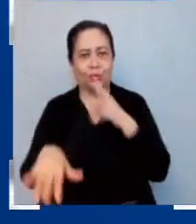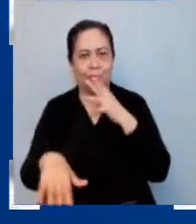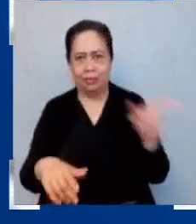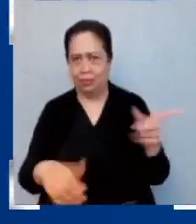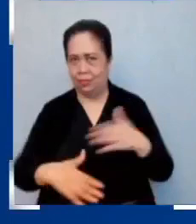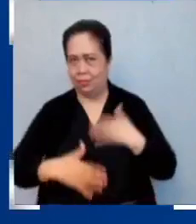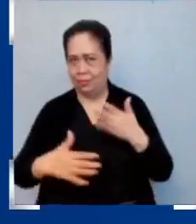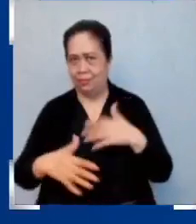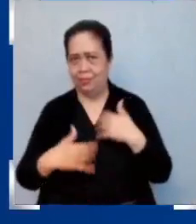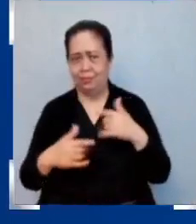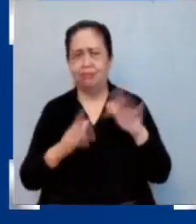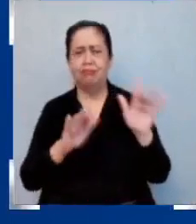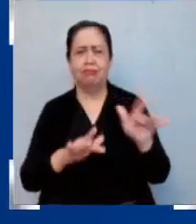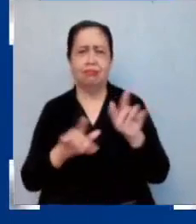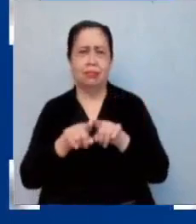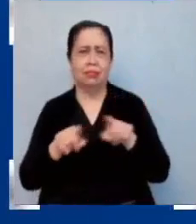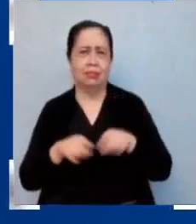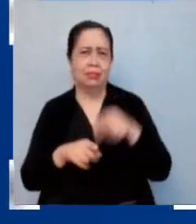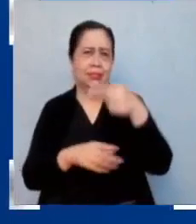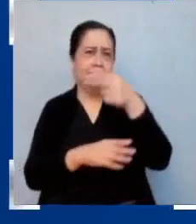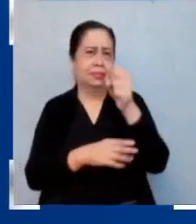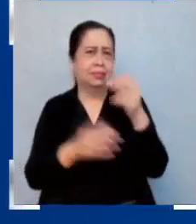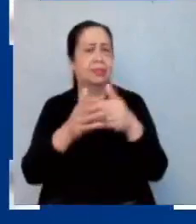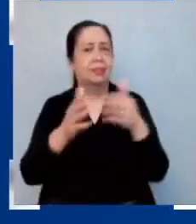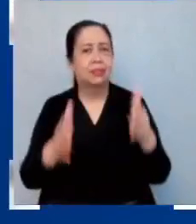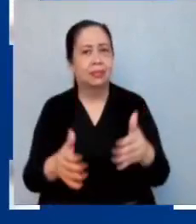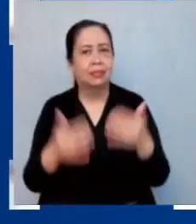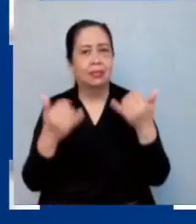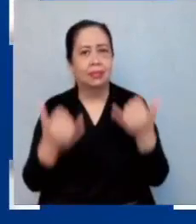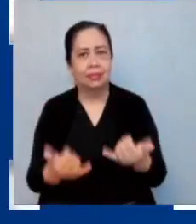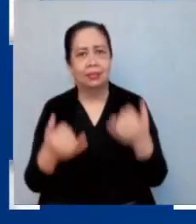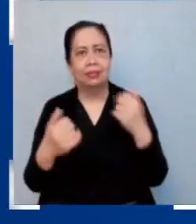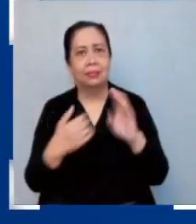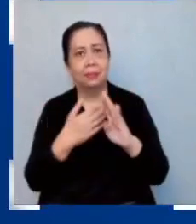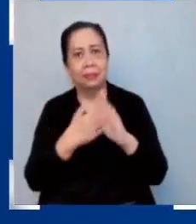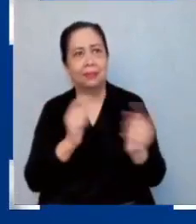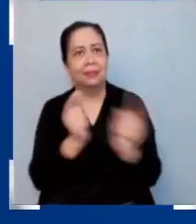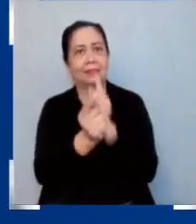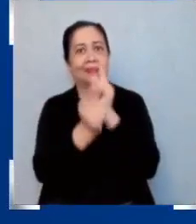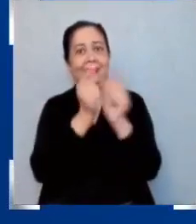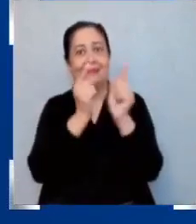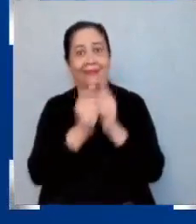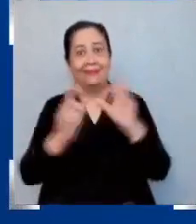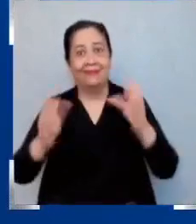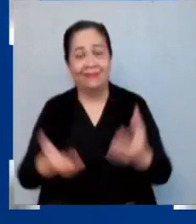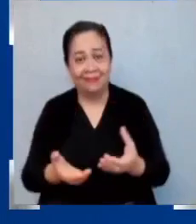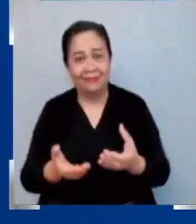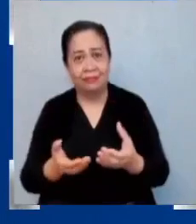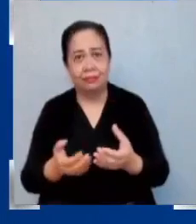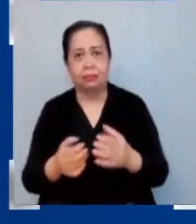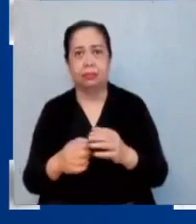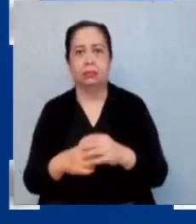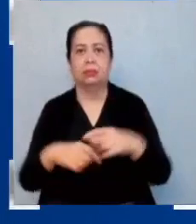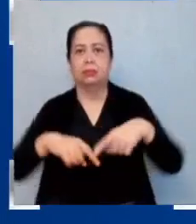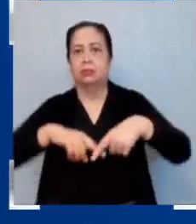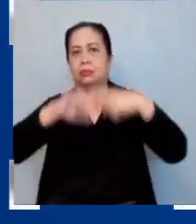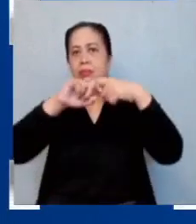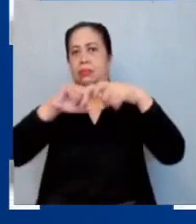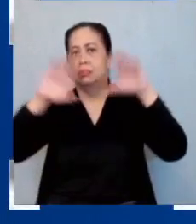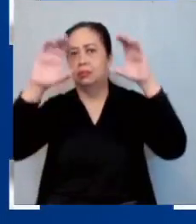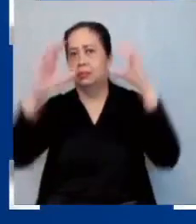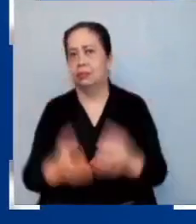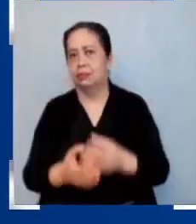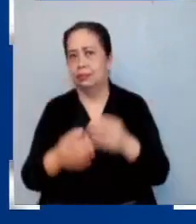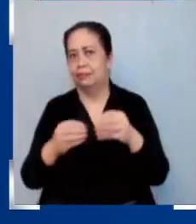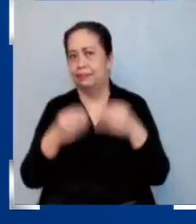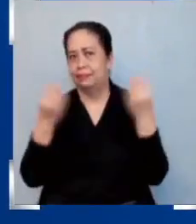sisiw rin ang mga high school student na ito na ngayon na nga lang ulit nagkita-kita sa paaralan. Sinuspindi naman ang klase.